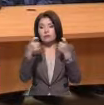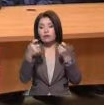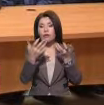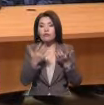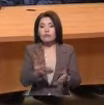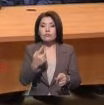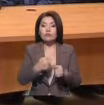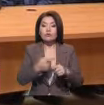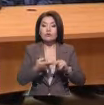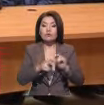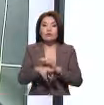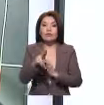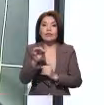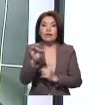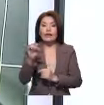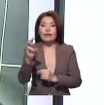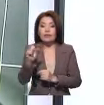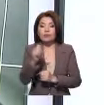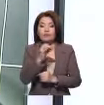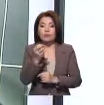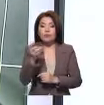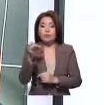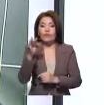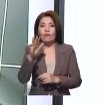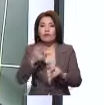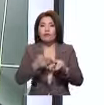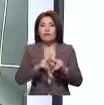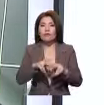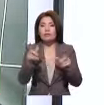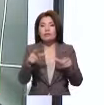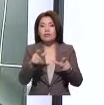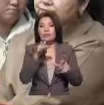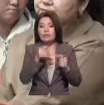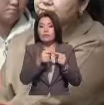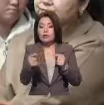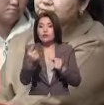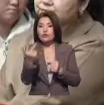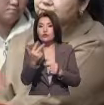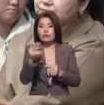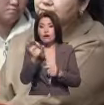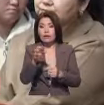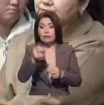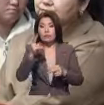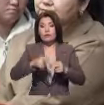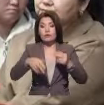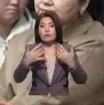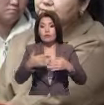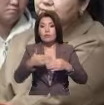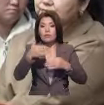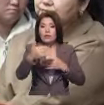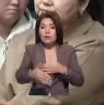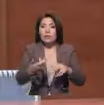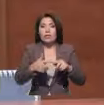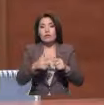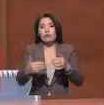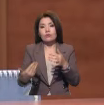қатар қорғаушы Динара Жұбатова Марқабаевты қамауда ұстау санкциясының мерзімі 3-ші қазанда өтіп кеткенін айтады. Оны ұзарту немесе жаңа